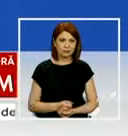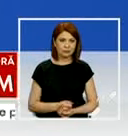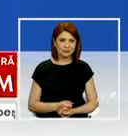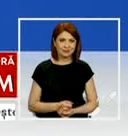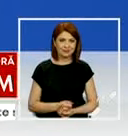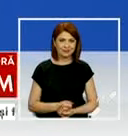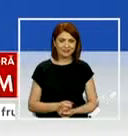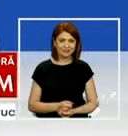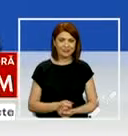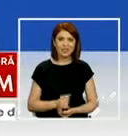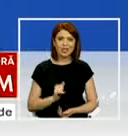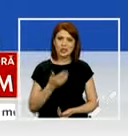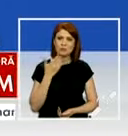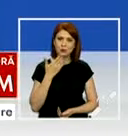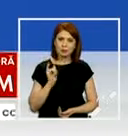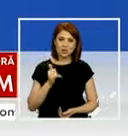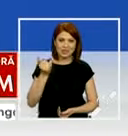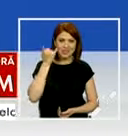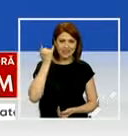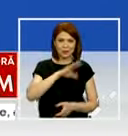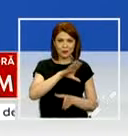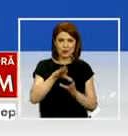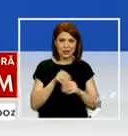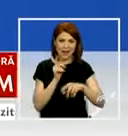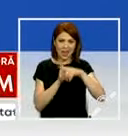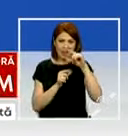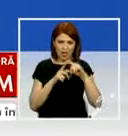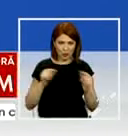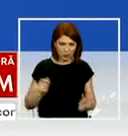Și îi mulțumim și secretarul general al NATO.